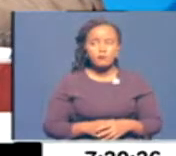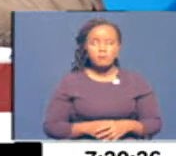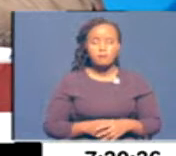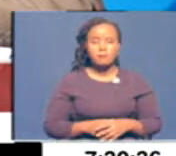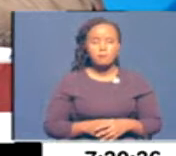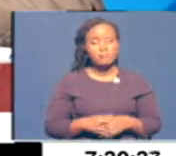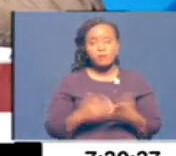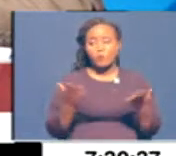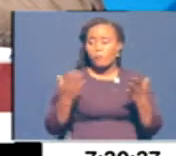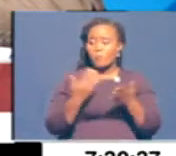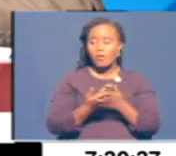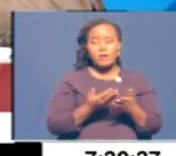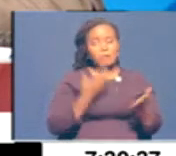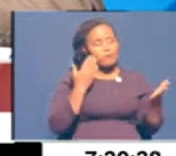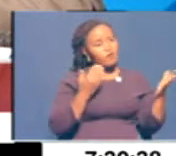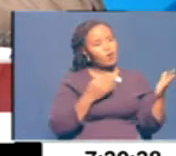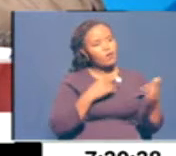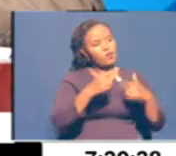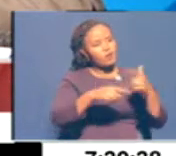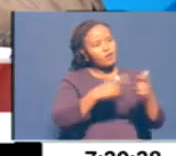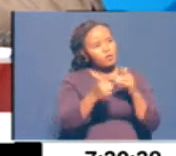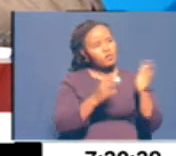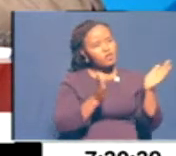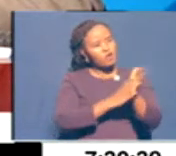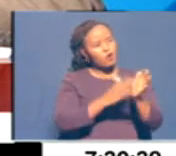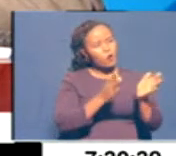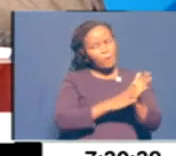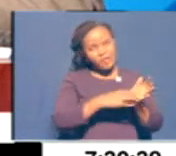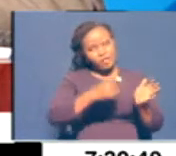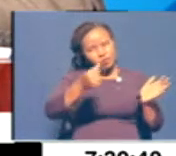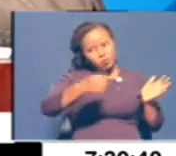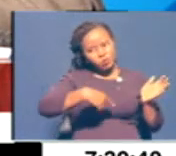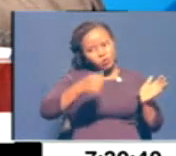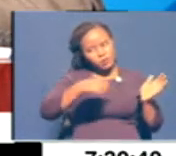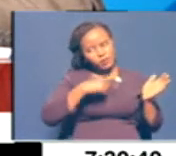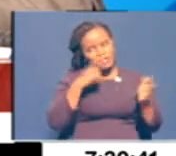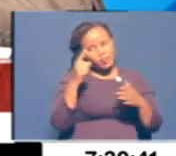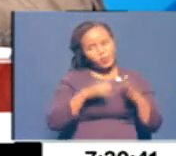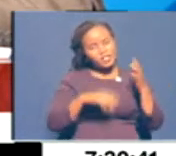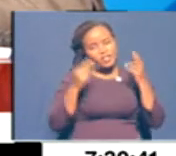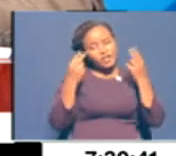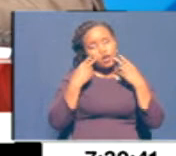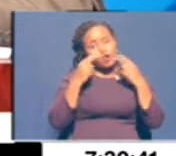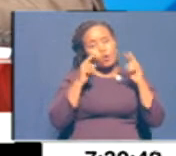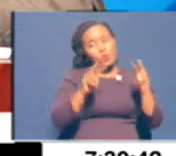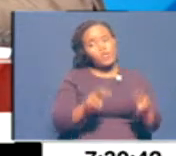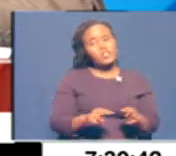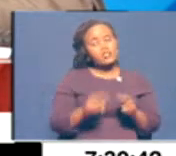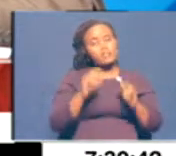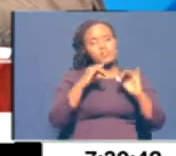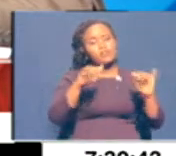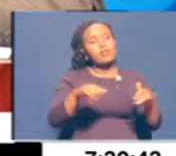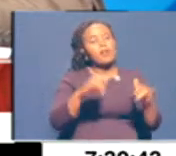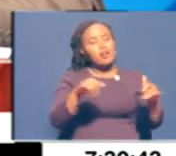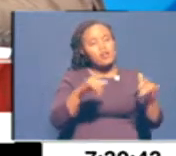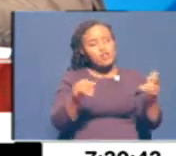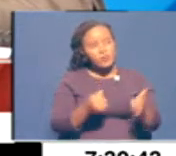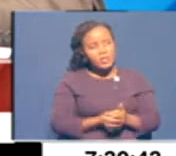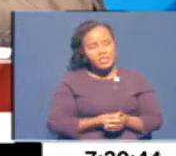Kabla ya kusema mengi, Amal Hajilani kutoka Uingereza anasema anatazama taarifa zetu. Maina